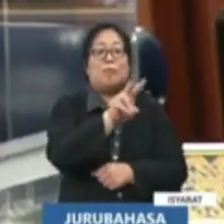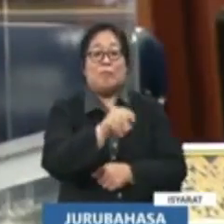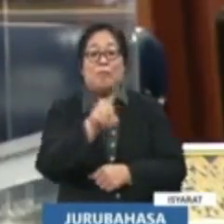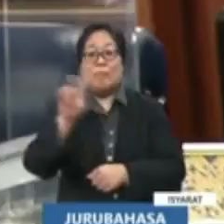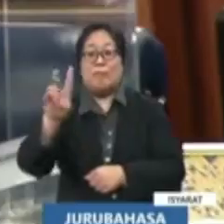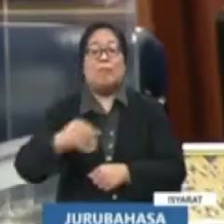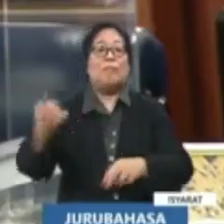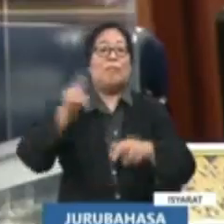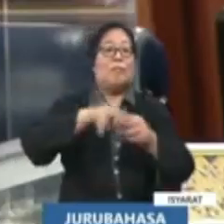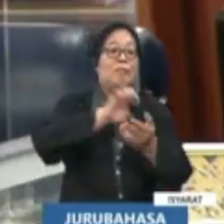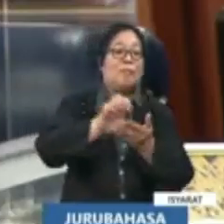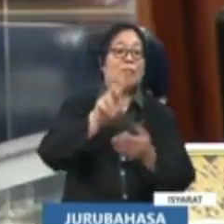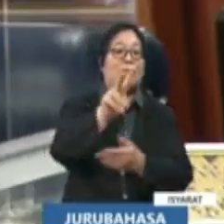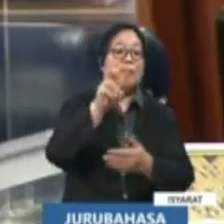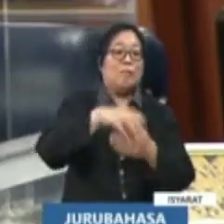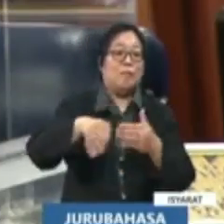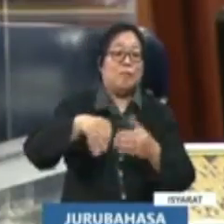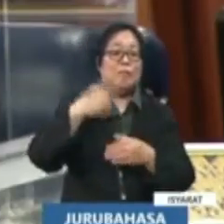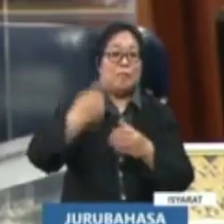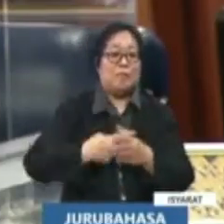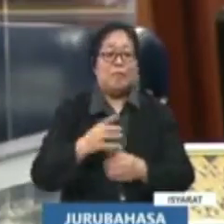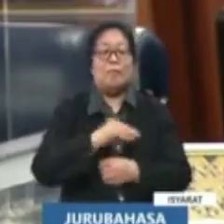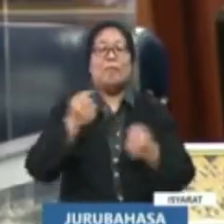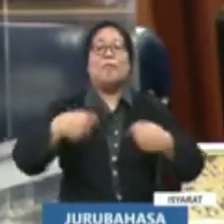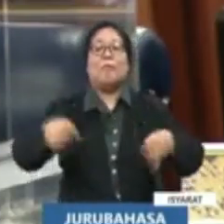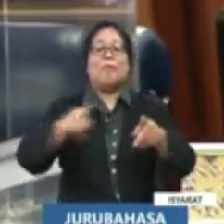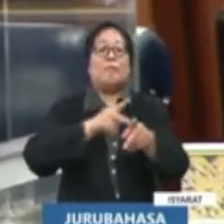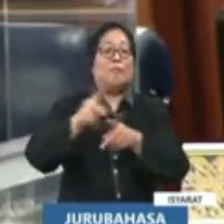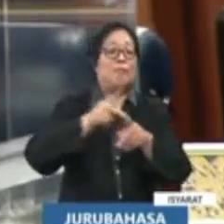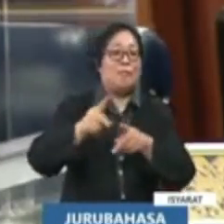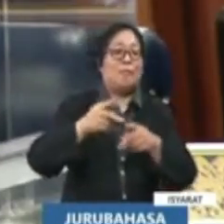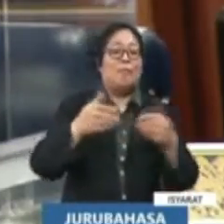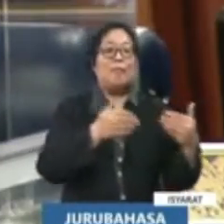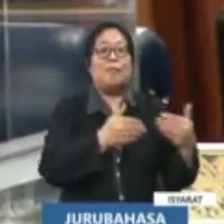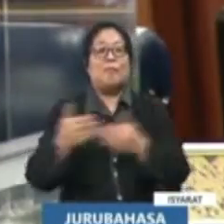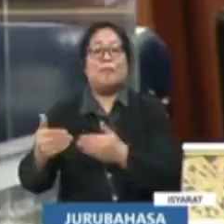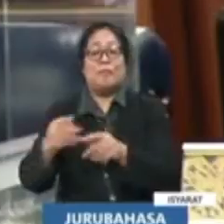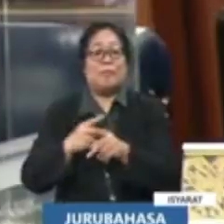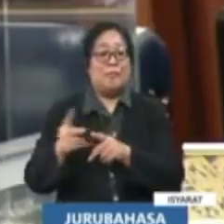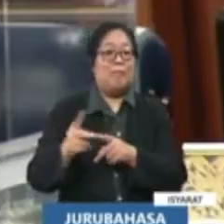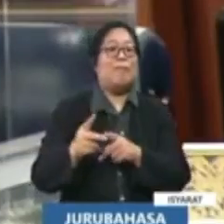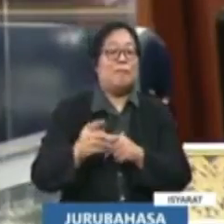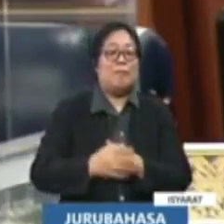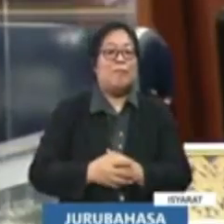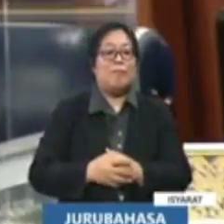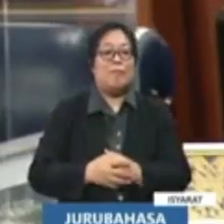ilmu-ilmuan sebanyak 2009 memberi peluang kepada untuk melanjutkan kebakaran